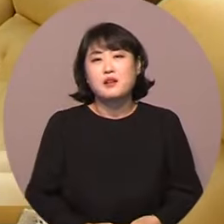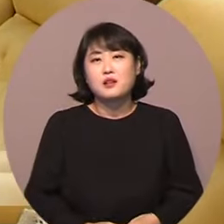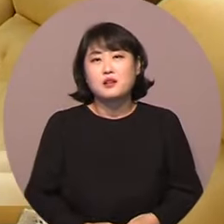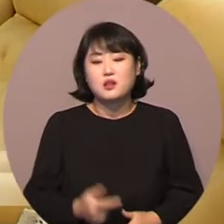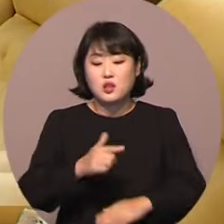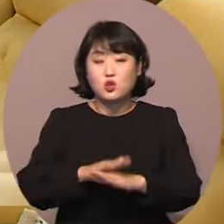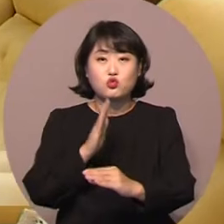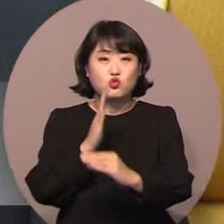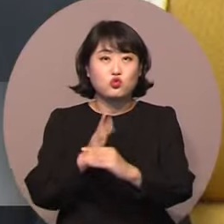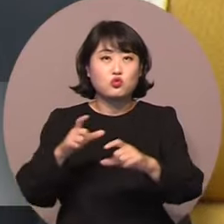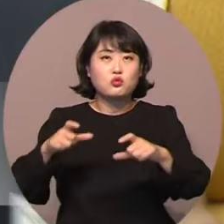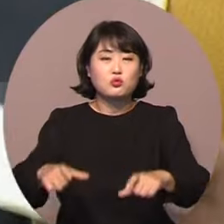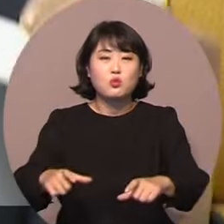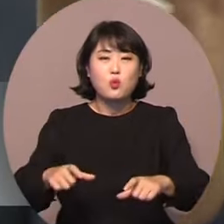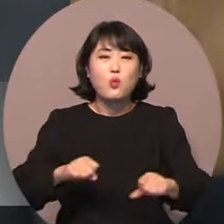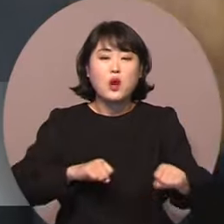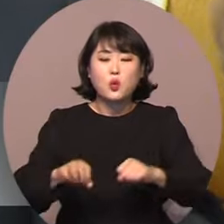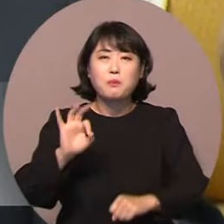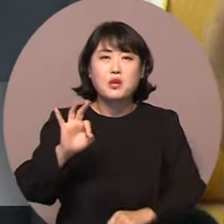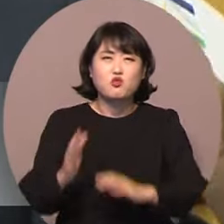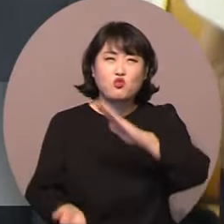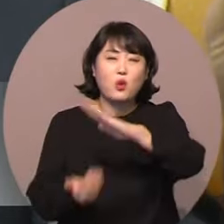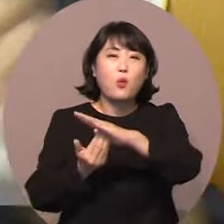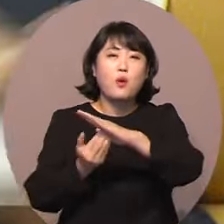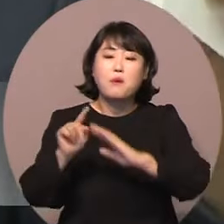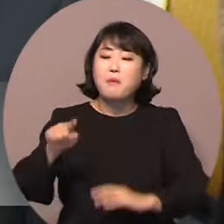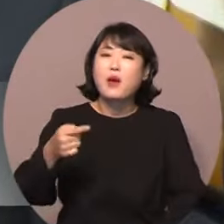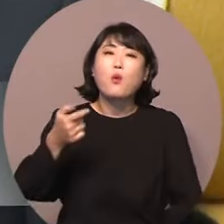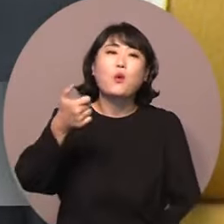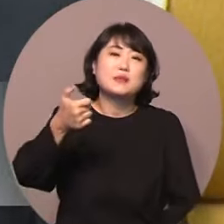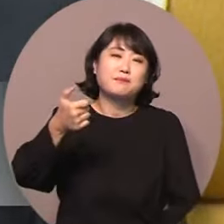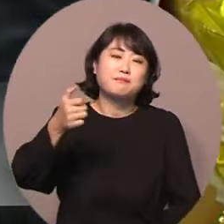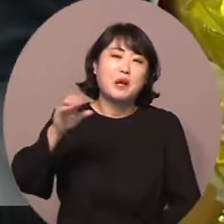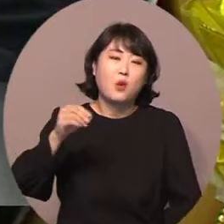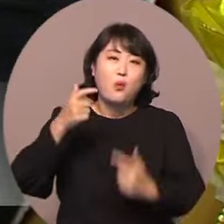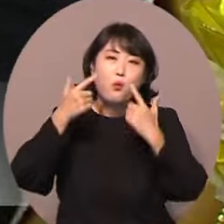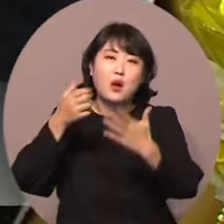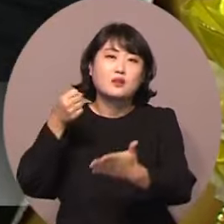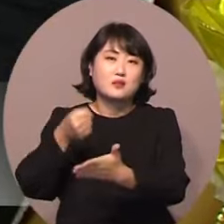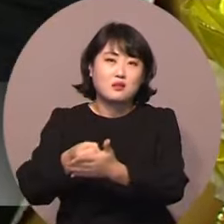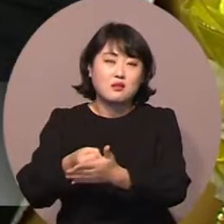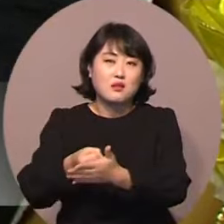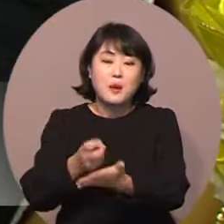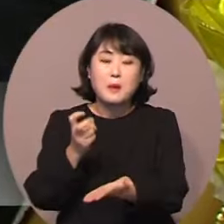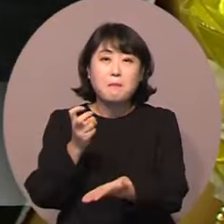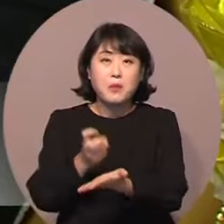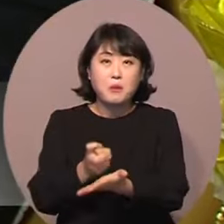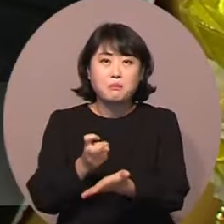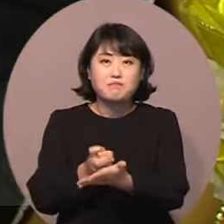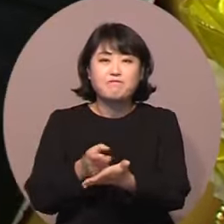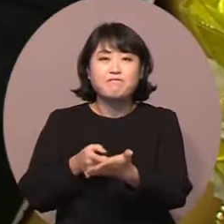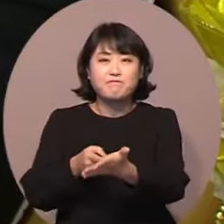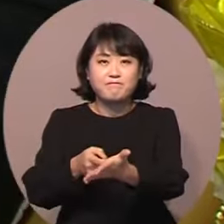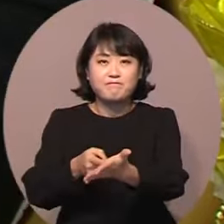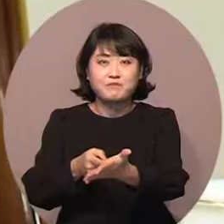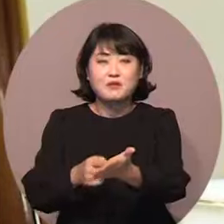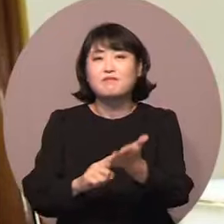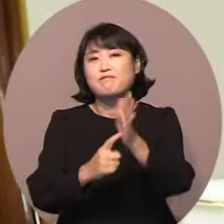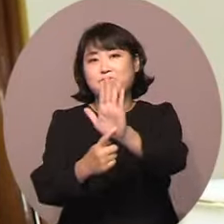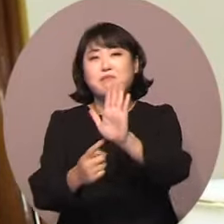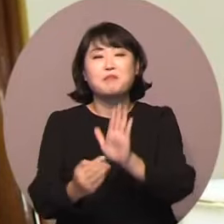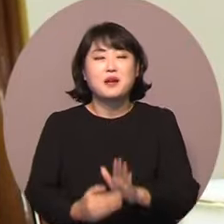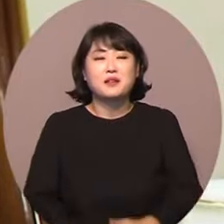중군은 의정 활동비를 최대 상한선인 150만 원으로 확정해 입법 예고까지 했습니다